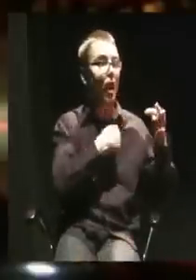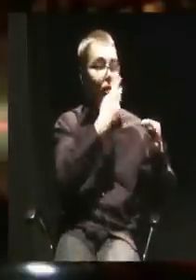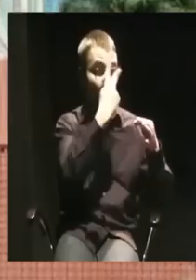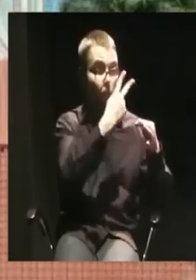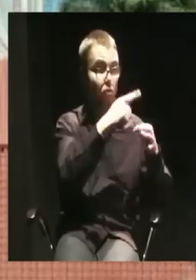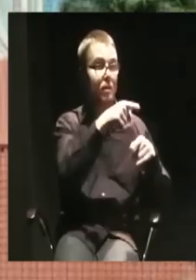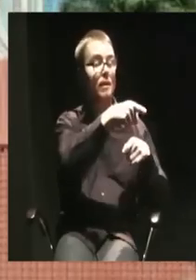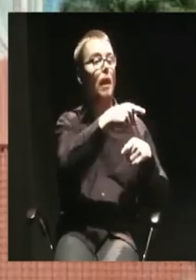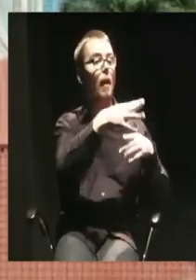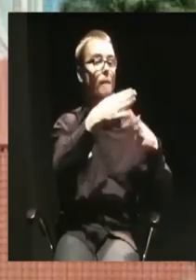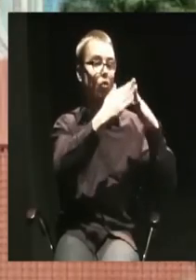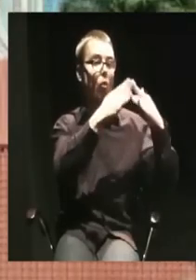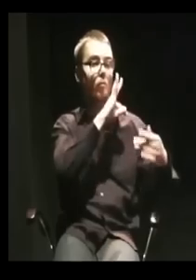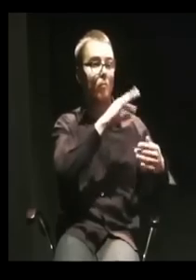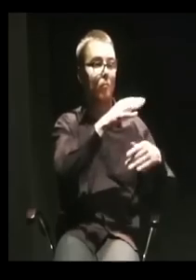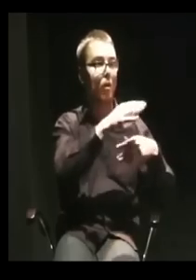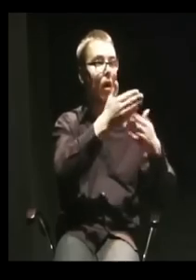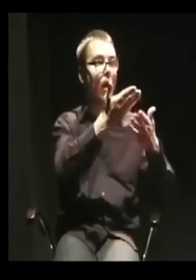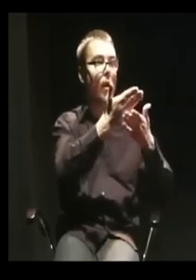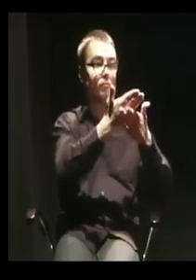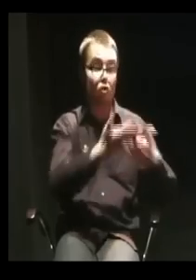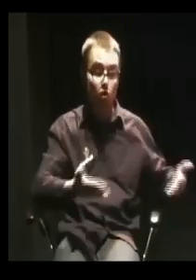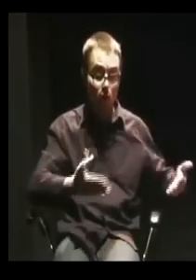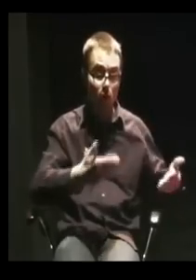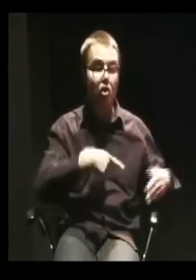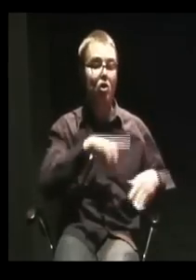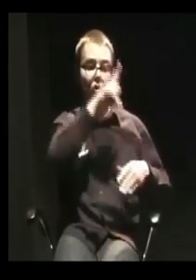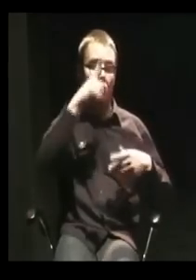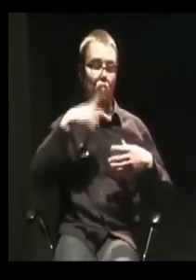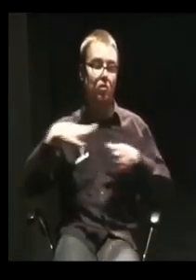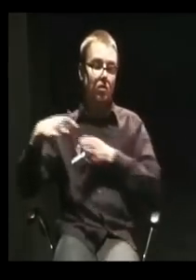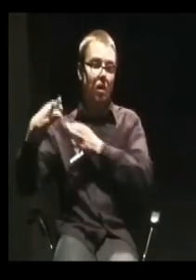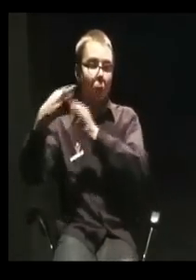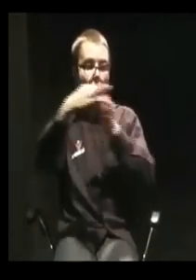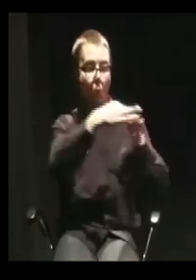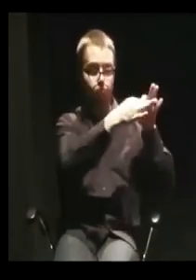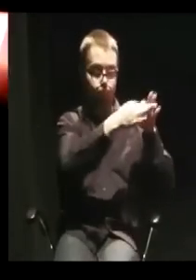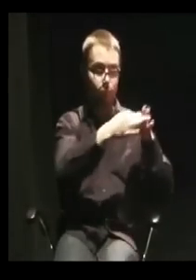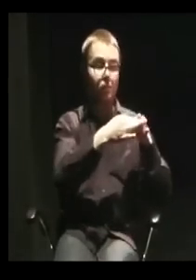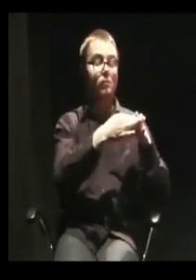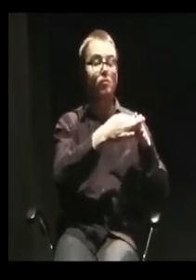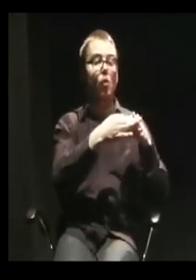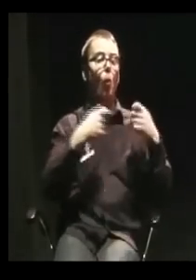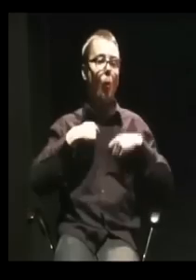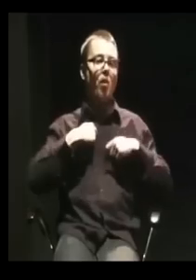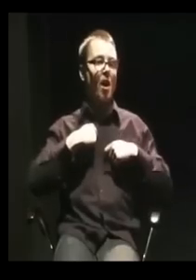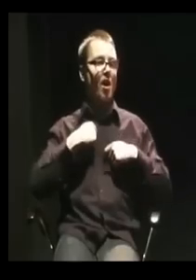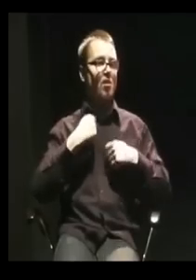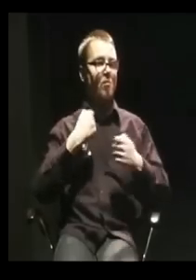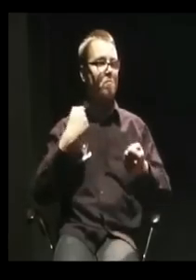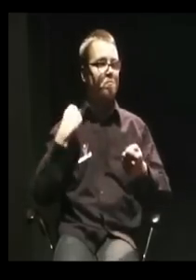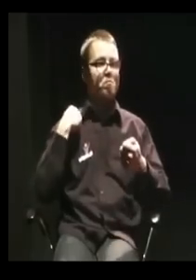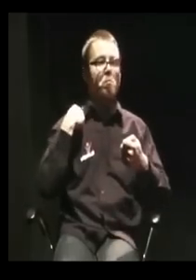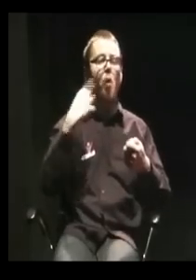eleganckie samochody, drogo ubrani ludzie wychodzą z samochodu, wchodzą do tego domu. Ja poszedłem z drugiej strony. Oparłem się o ścianę z kieliszkiem